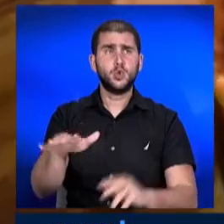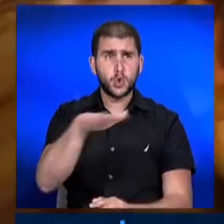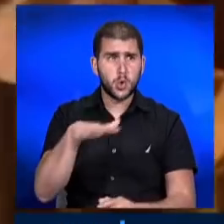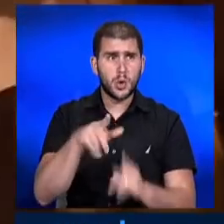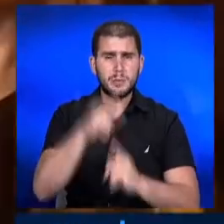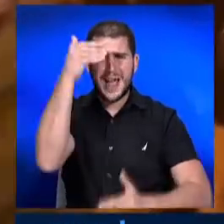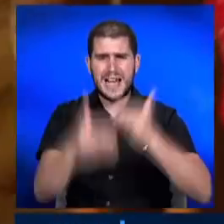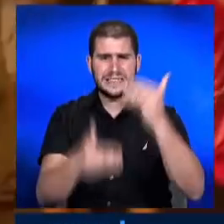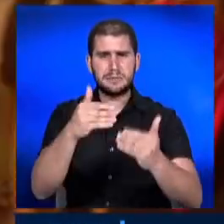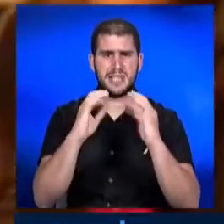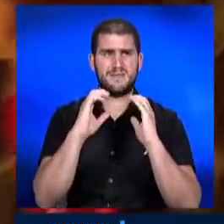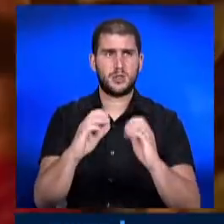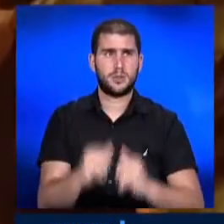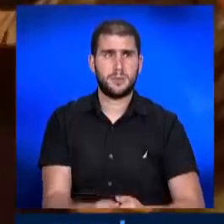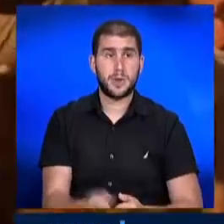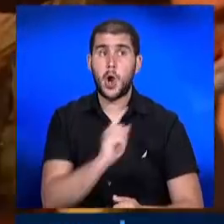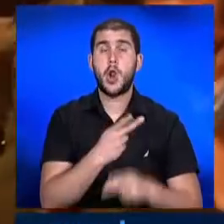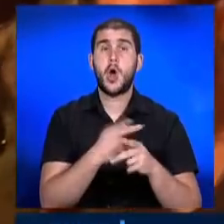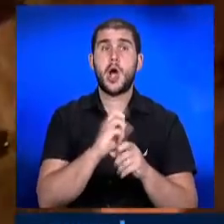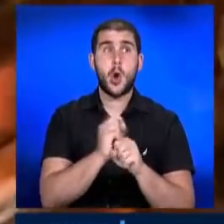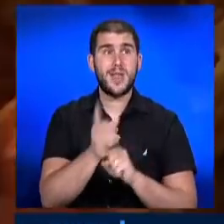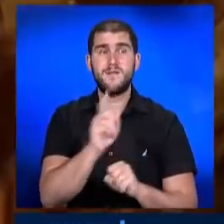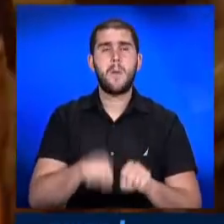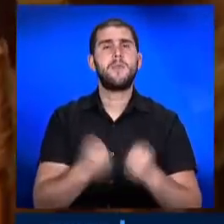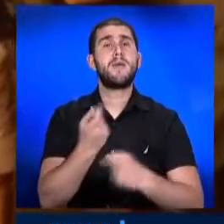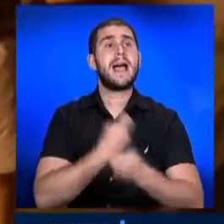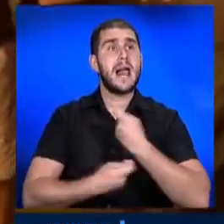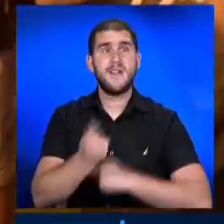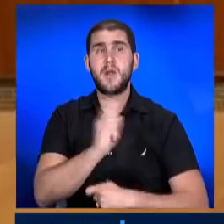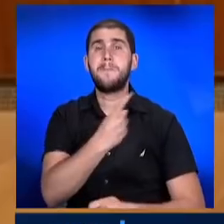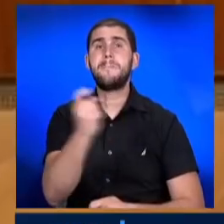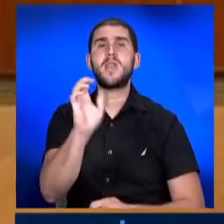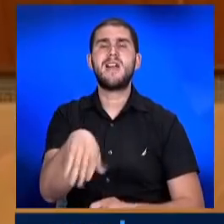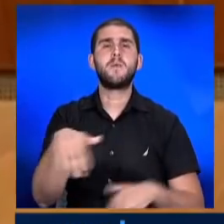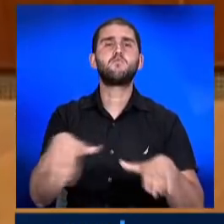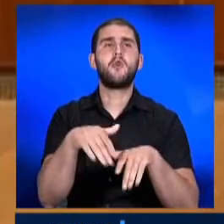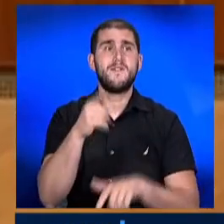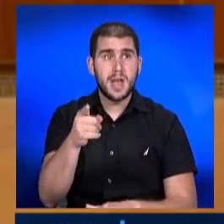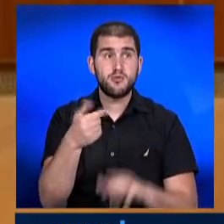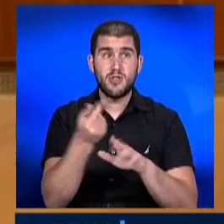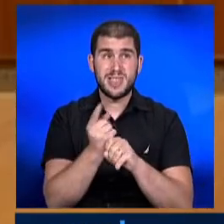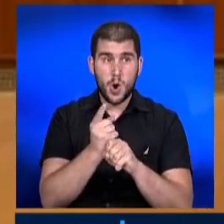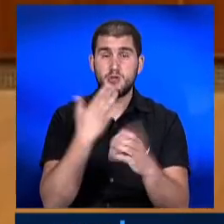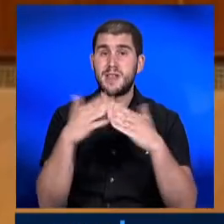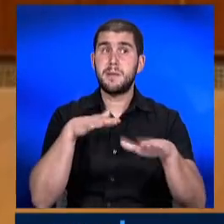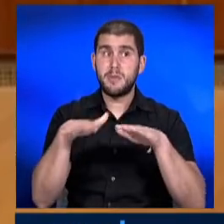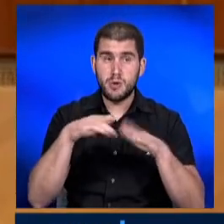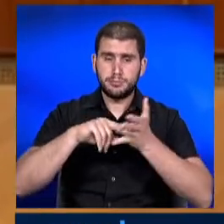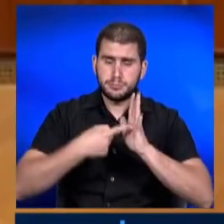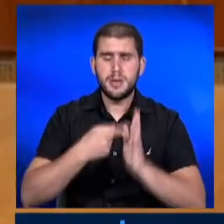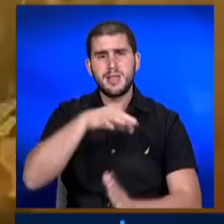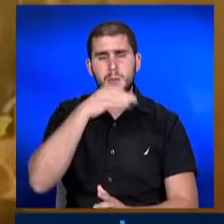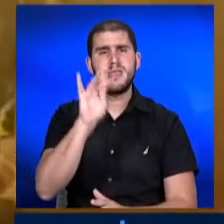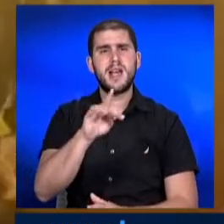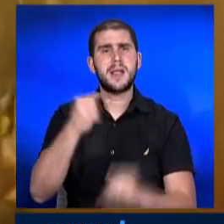כבישים. לא הקורונה ולא המשבר הכלכלי ולא מאות אלפי המובטלים. שש דקות מישיבת הממשלה הוקדשו לנאום נגד